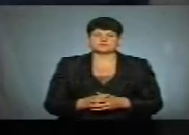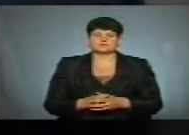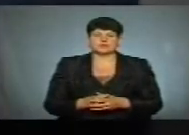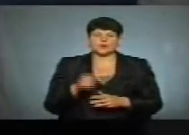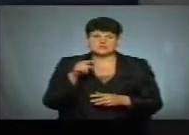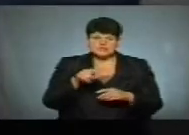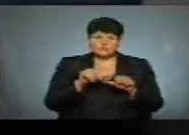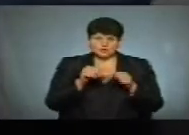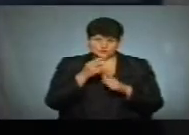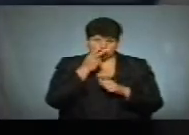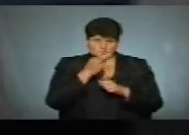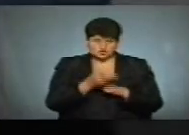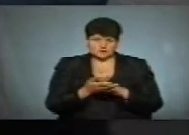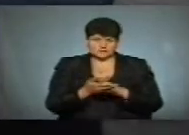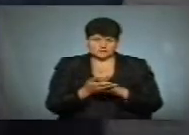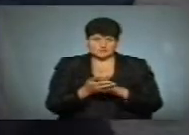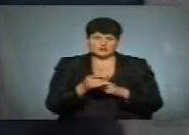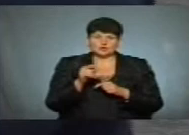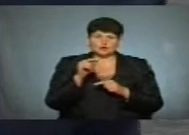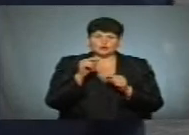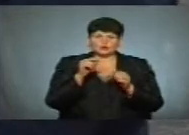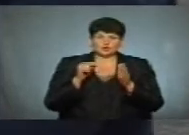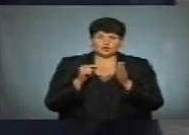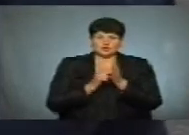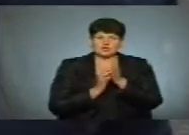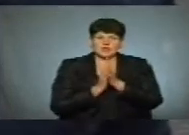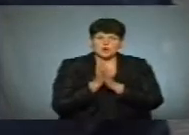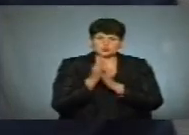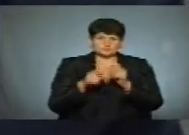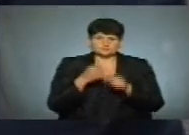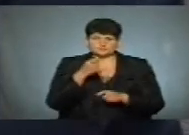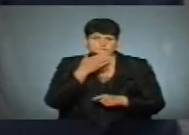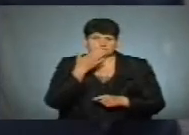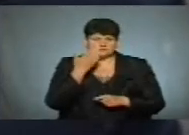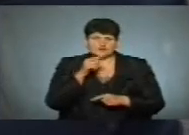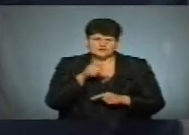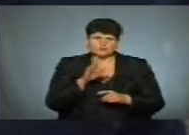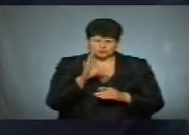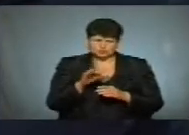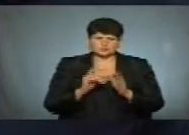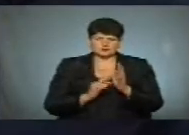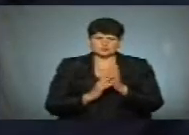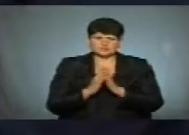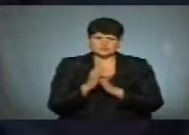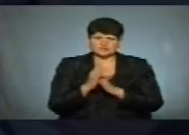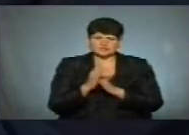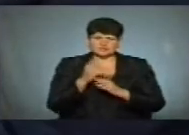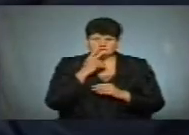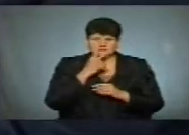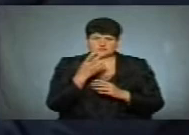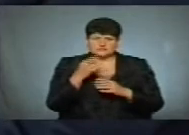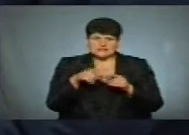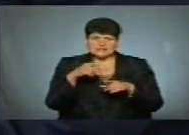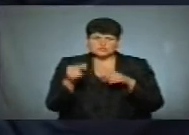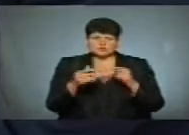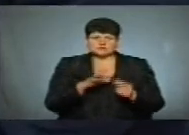Оцей бурячок, бачите, що точка росту не пошкоджена, і він буде відростати, той більший, який, бачите, скільки він вже листочки